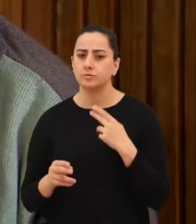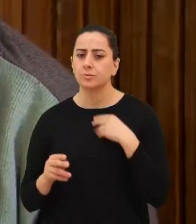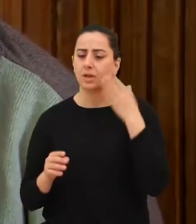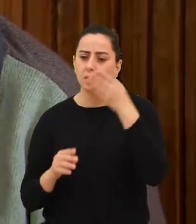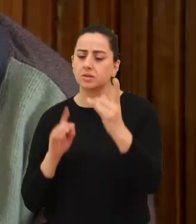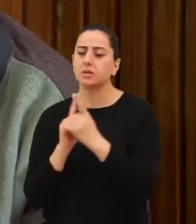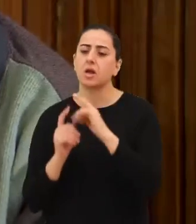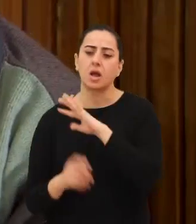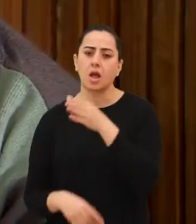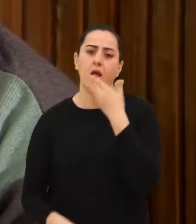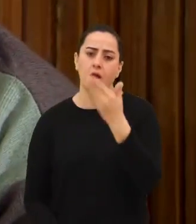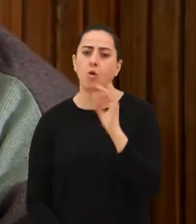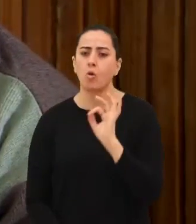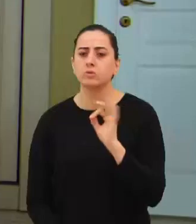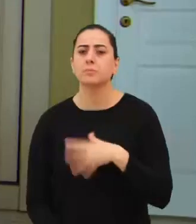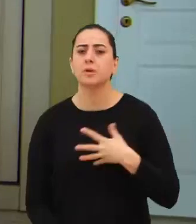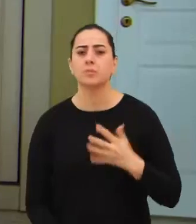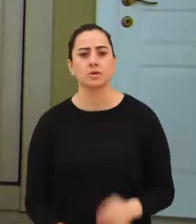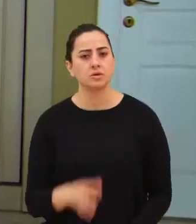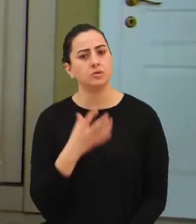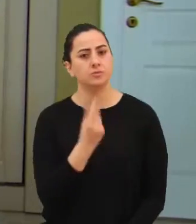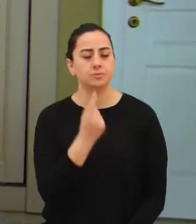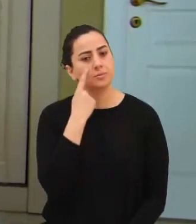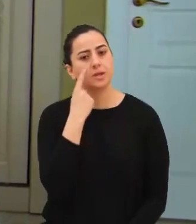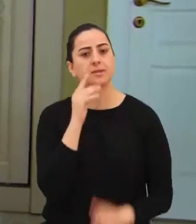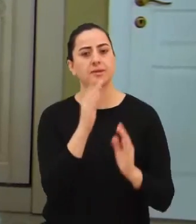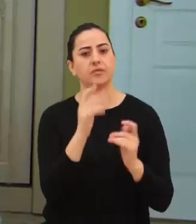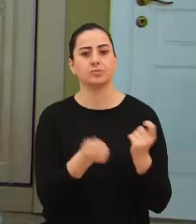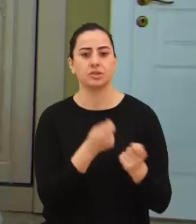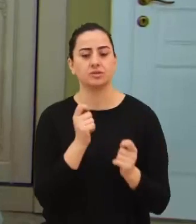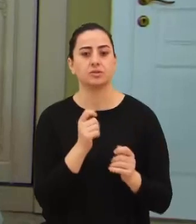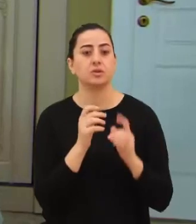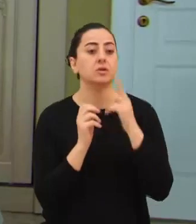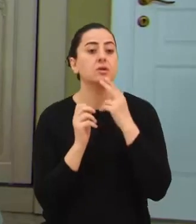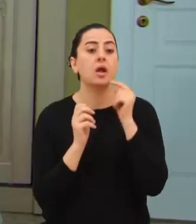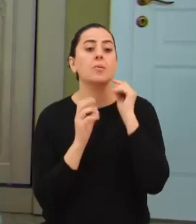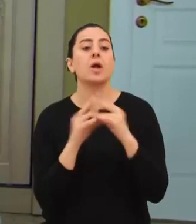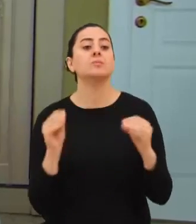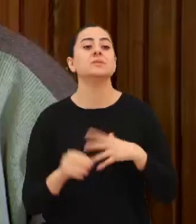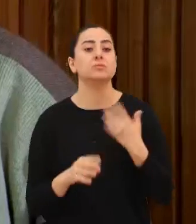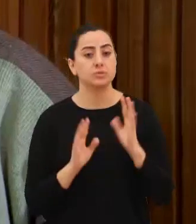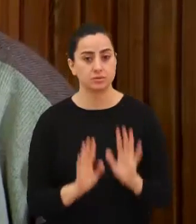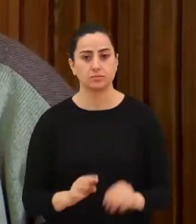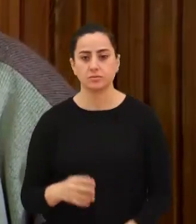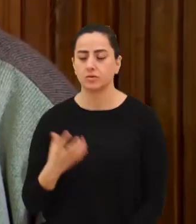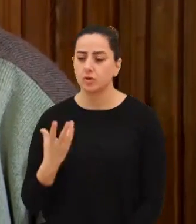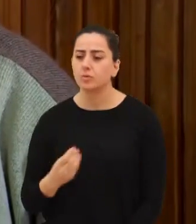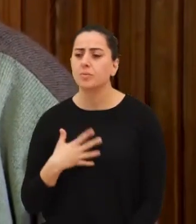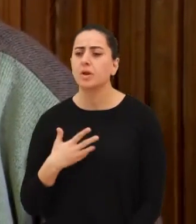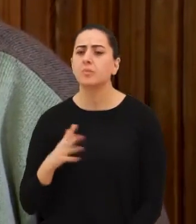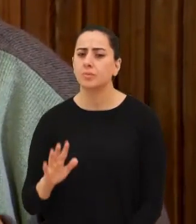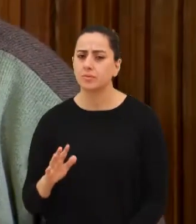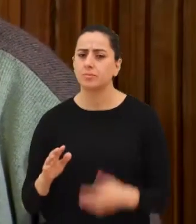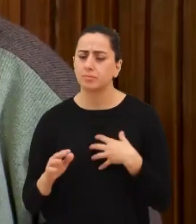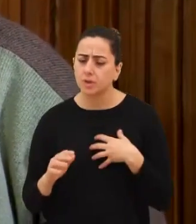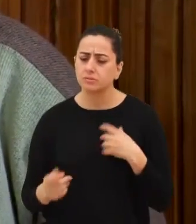çıkınca her şeyi bir anlatacağım efendim. Hadi Şükrü Efendi göreyim seni. Sakın gözden kaçırayım deme tamam mı? Efendim merak etmeyin.